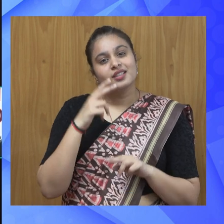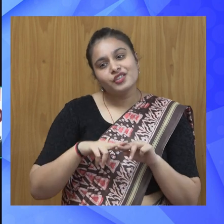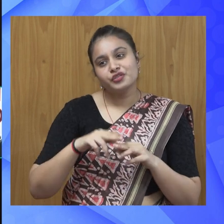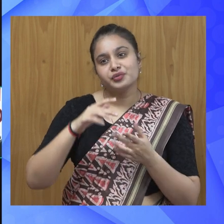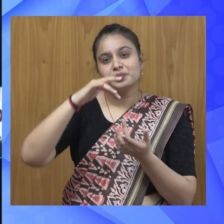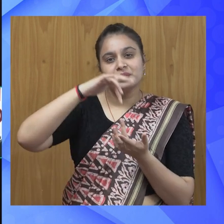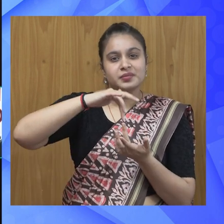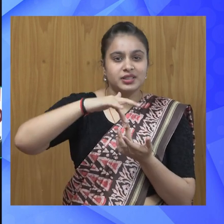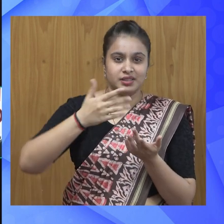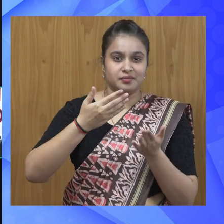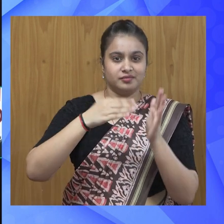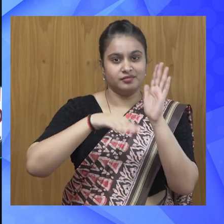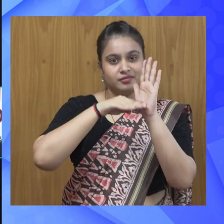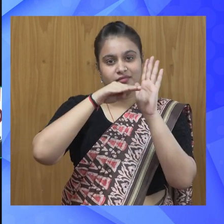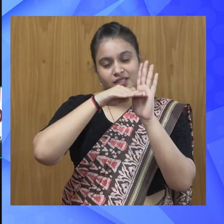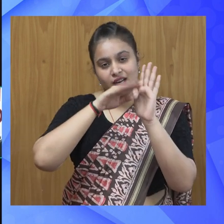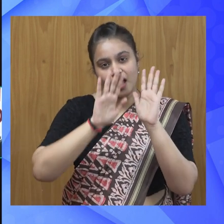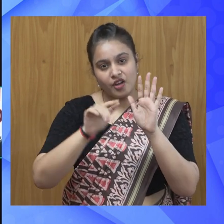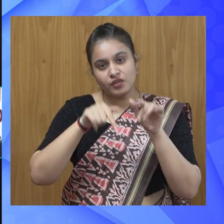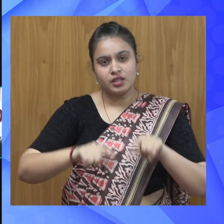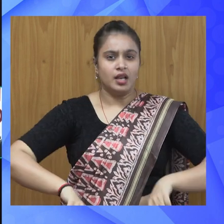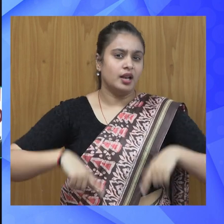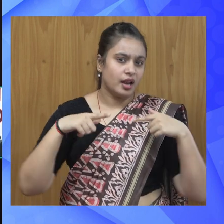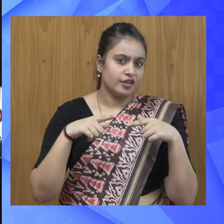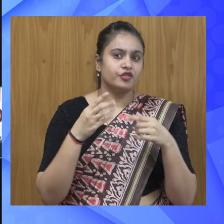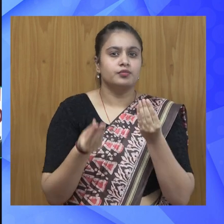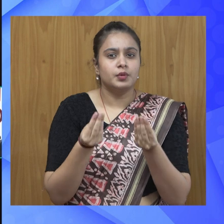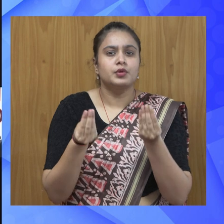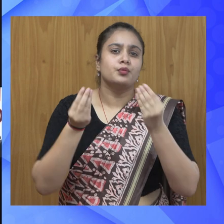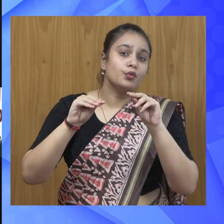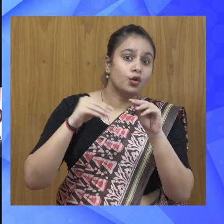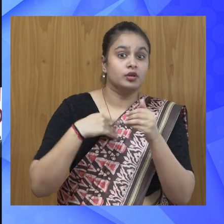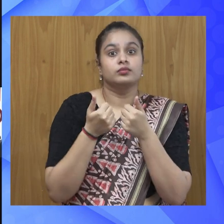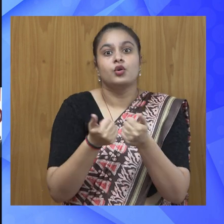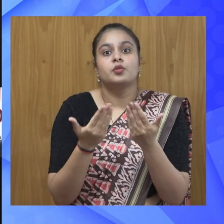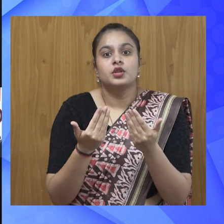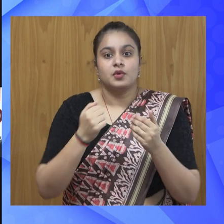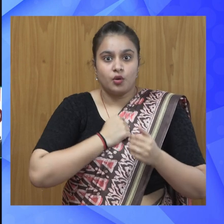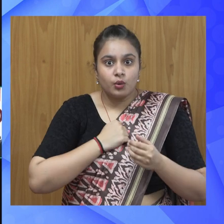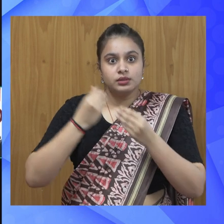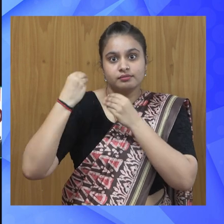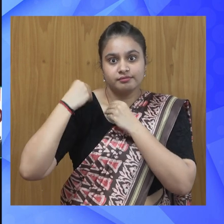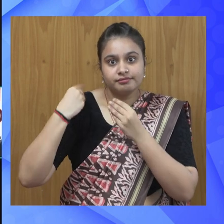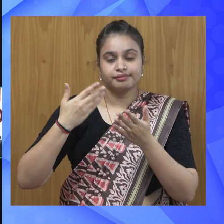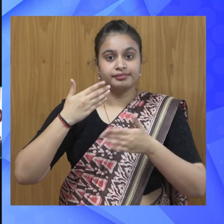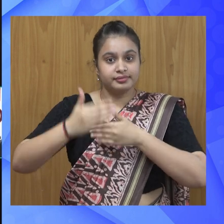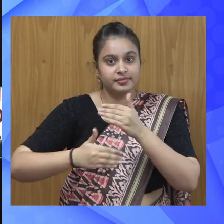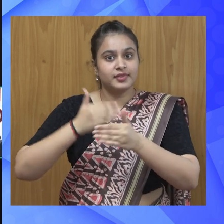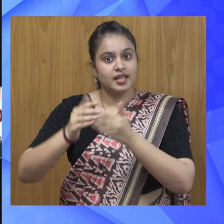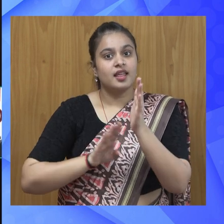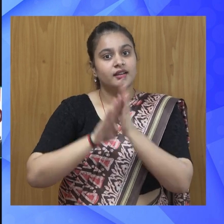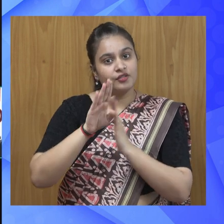स्तर का जो स्ट्रेस है तनाव है वो हमारे जीवन को और बेहतर करता है, परफॉर्मेंस को बढ़ाता है और उसकी एफिशिएंसी